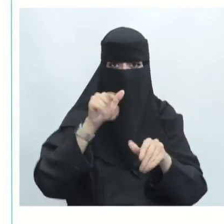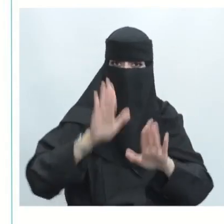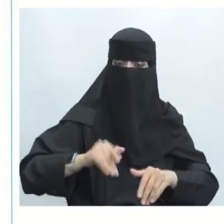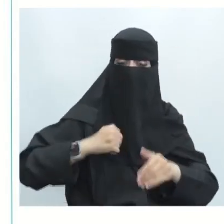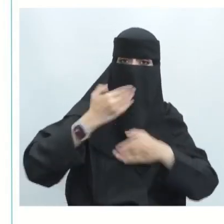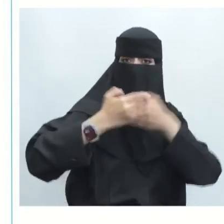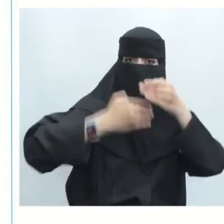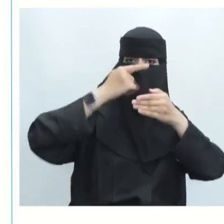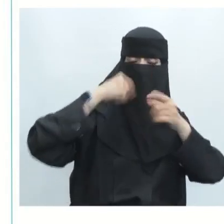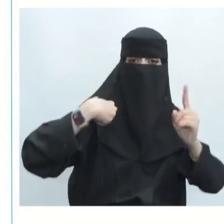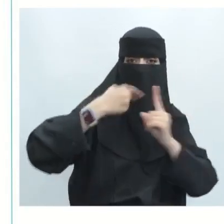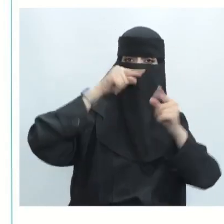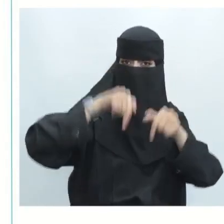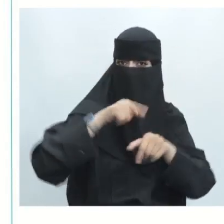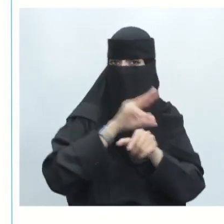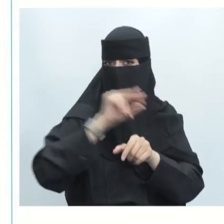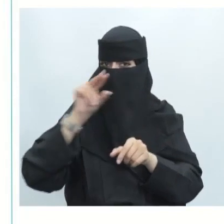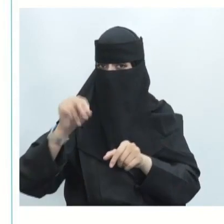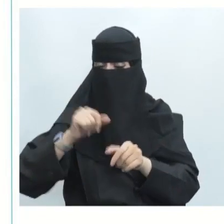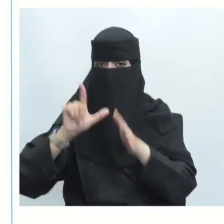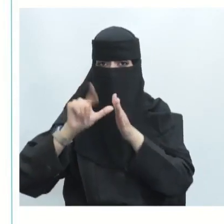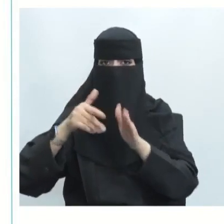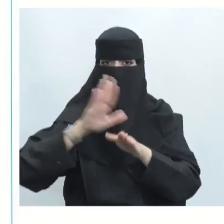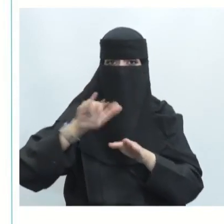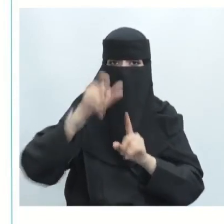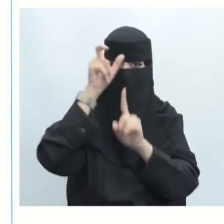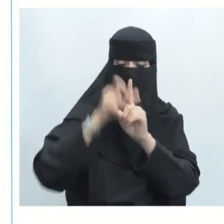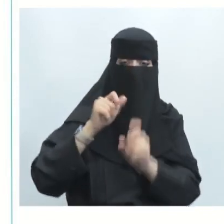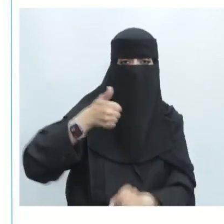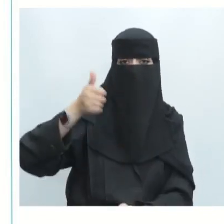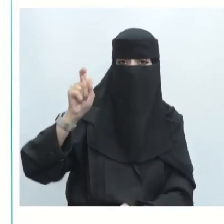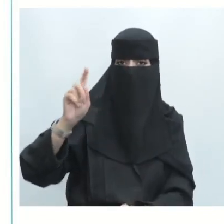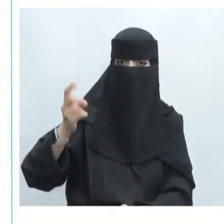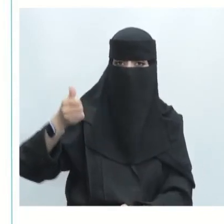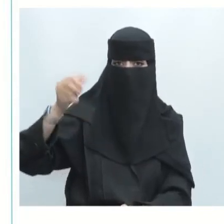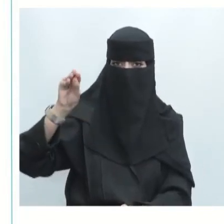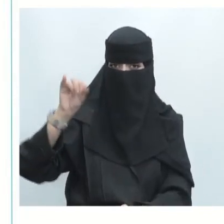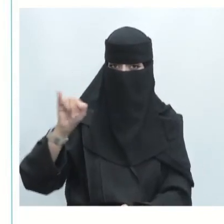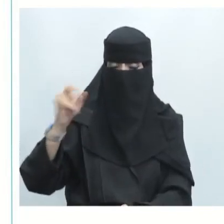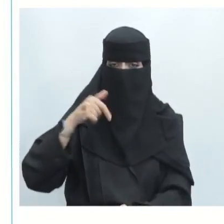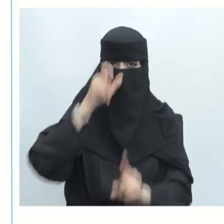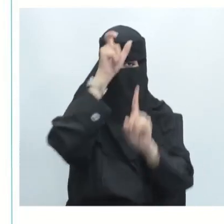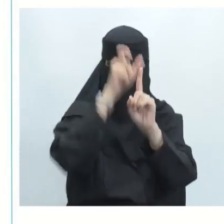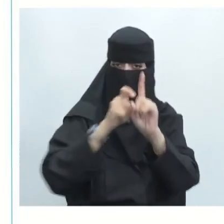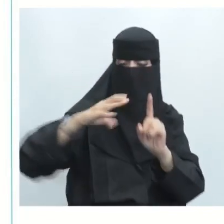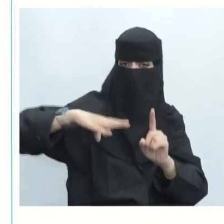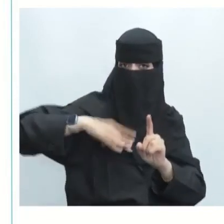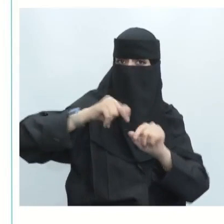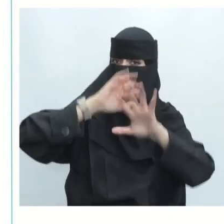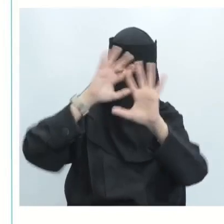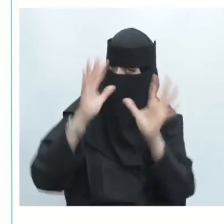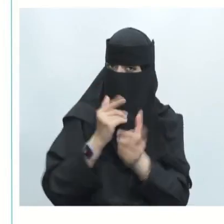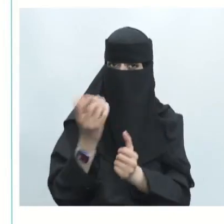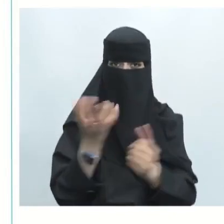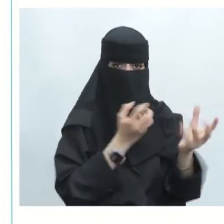نبني الاهداف وهذا ينطبق على حاله ابراهيم فالم بشكل عام